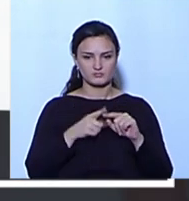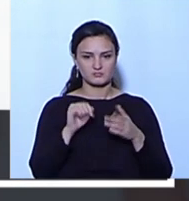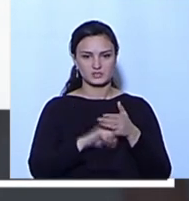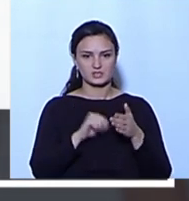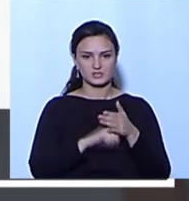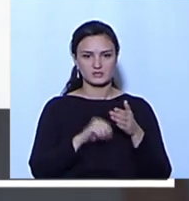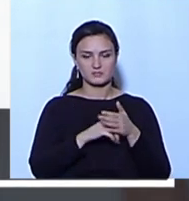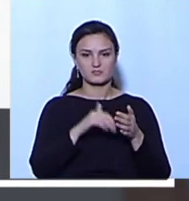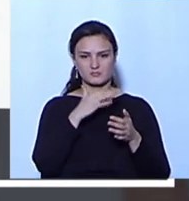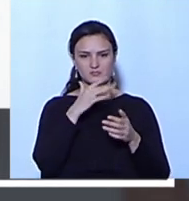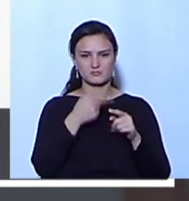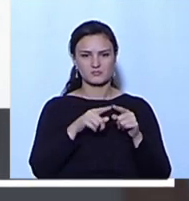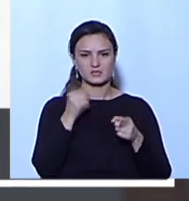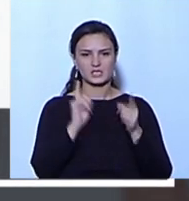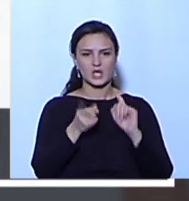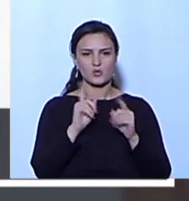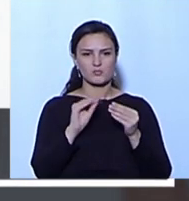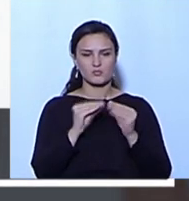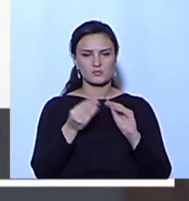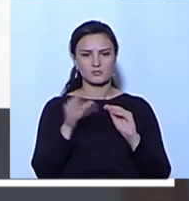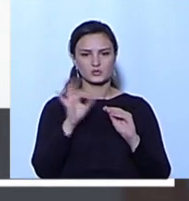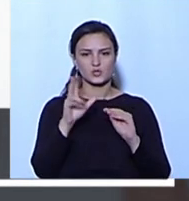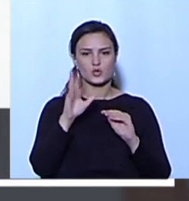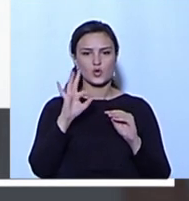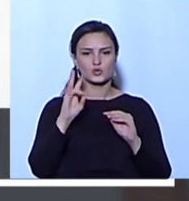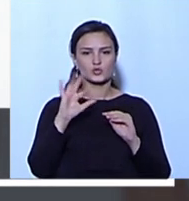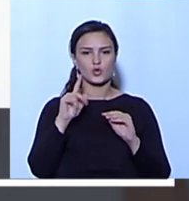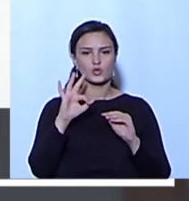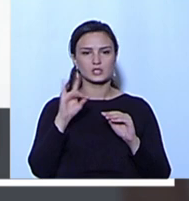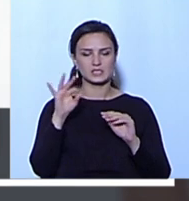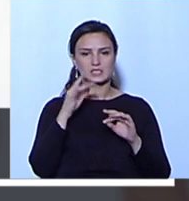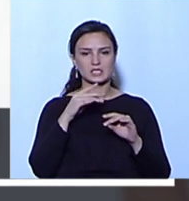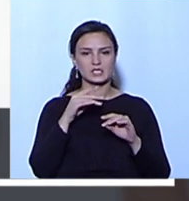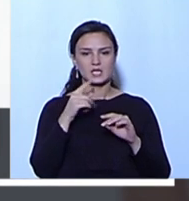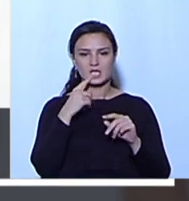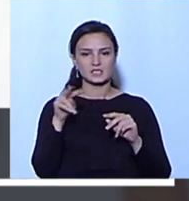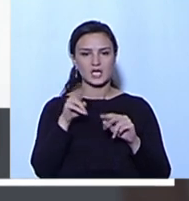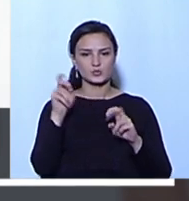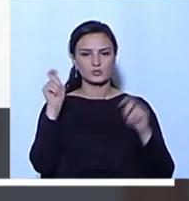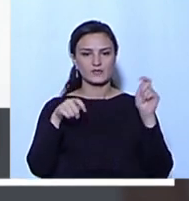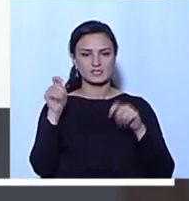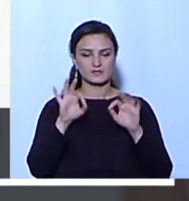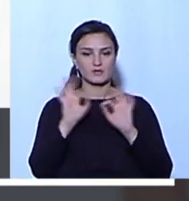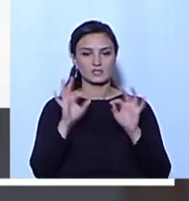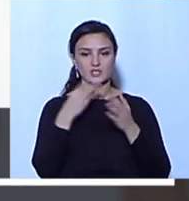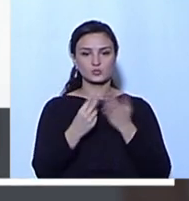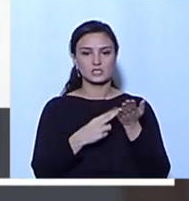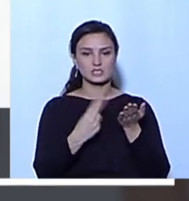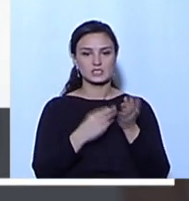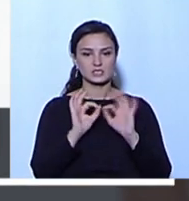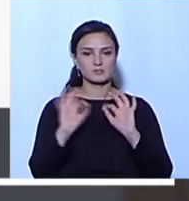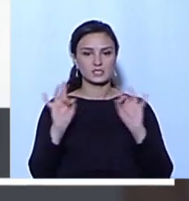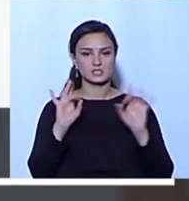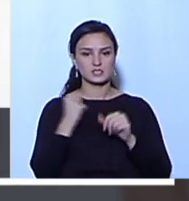იმსხვერპლა. მწვავე რეალობის შესახებ ორბახმა ჰონგ-კონგის საერთაშორისო ლიტერატურულ ფესტივალზე ისაუბრა, სადაც საკუთარი წიგნი წარადგინა